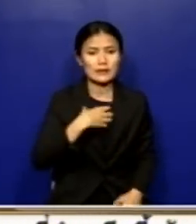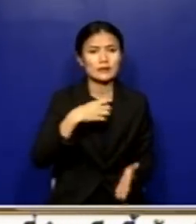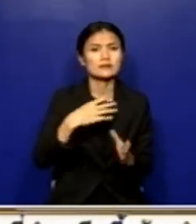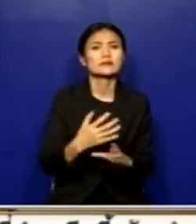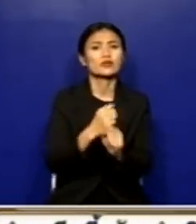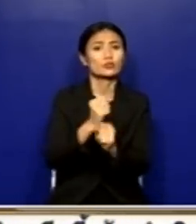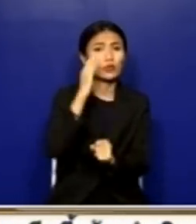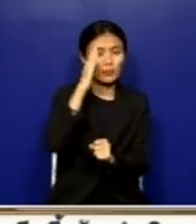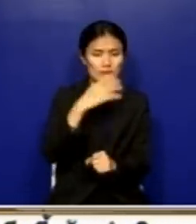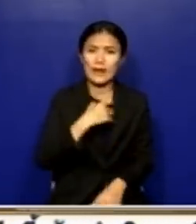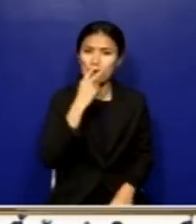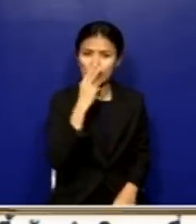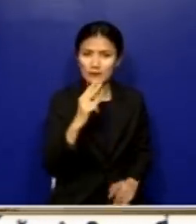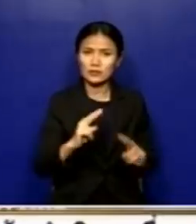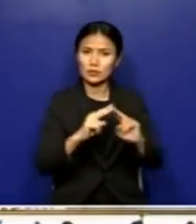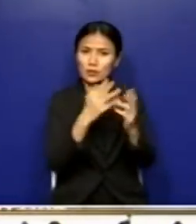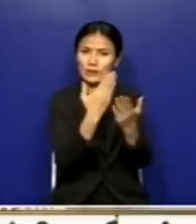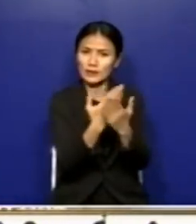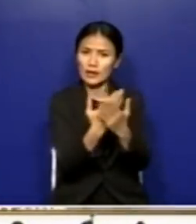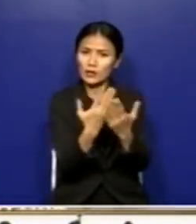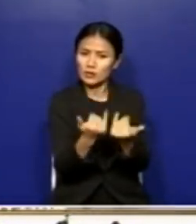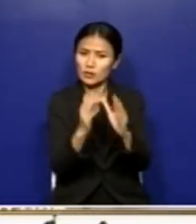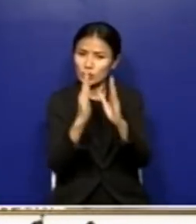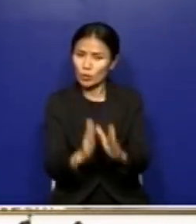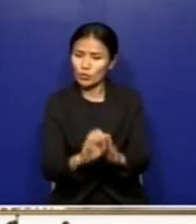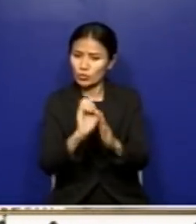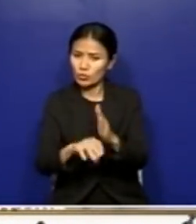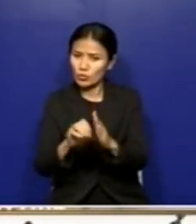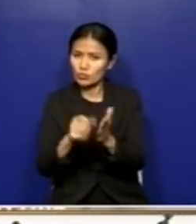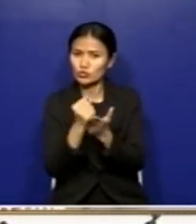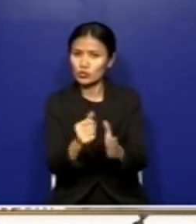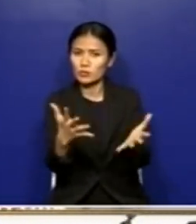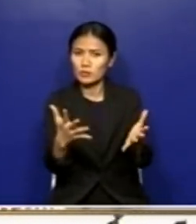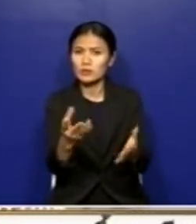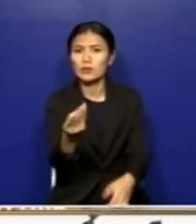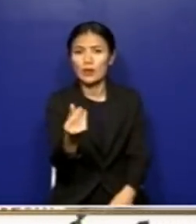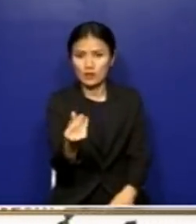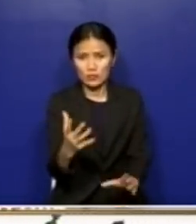การทำงานของกระสวงการคางด้วยวามีผู้ตกหลนแล้วไม่ได้รับการเยวยาอีกเทาไห่ขอบคุณคะท่ามาทาน